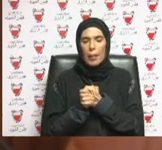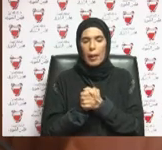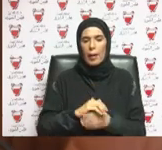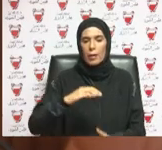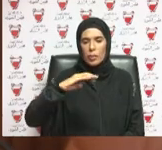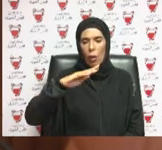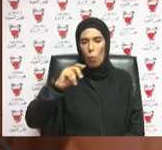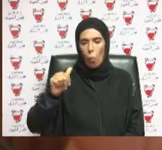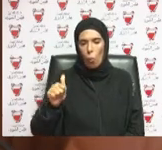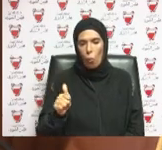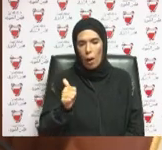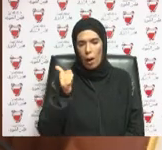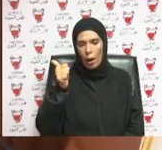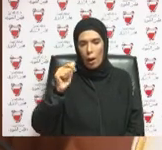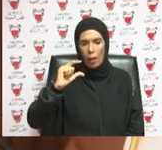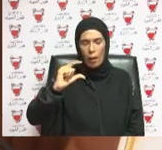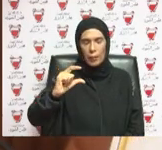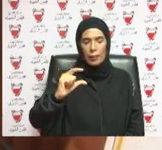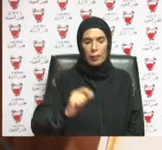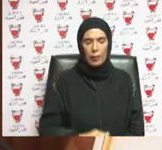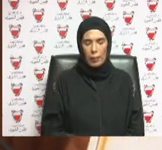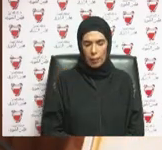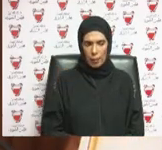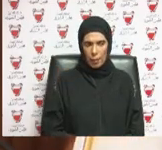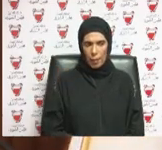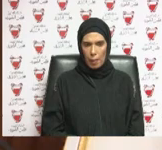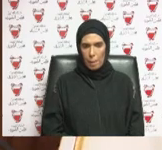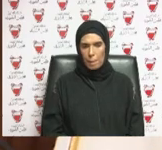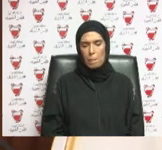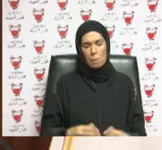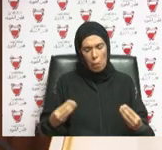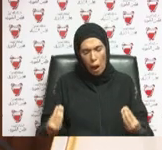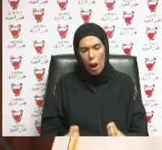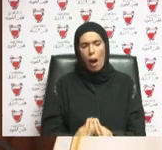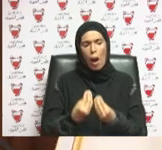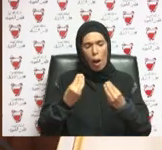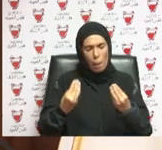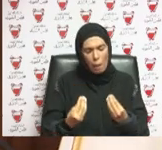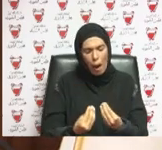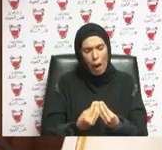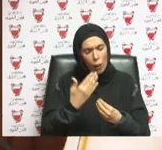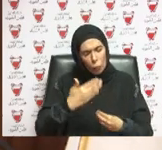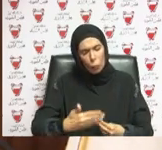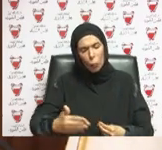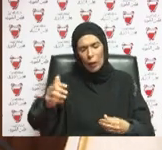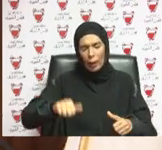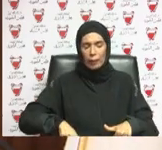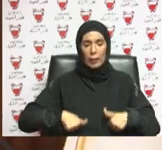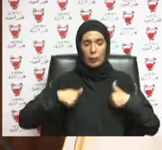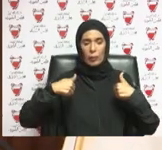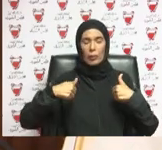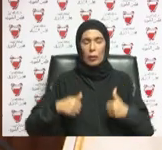جواد العريض الذي زامله طول حياته.